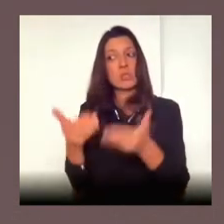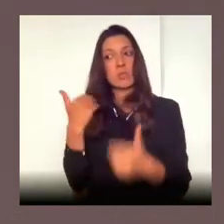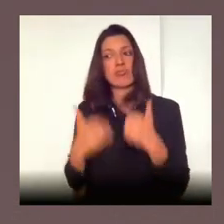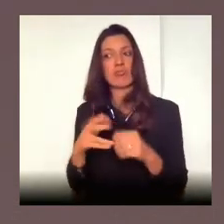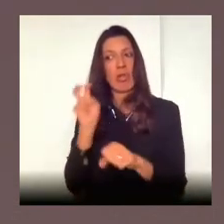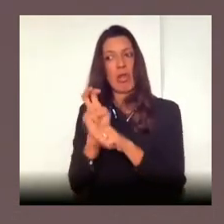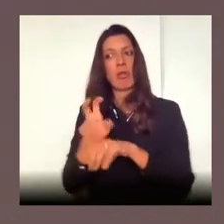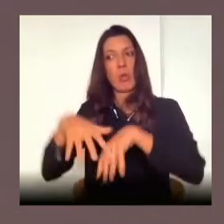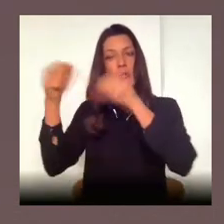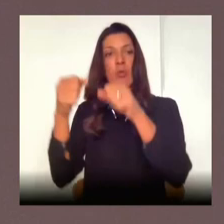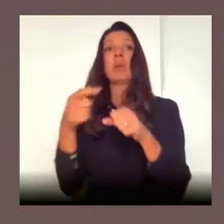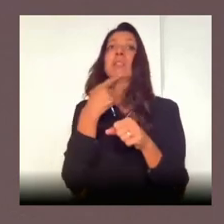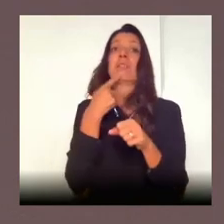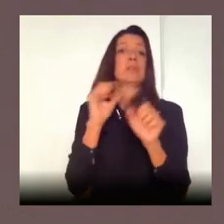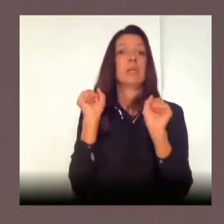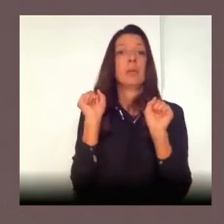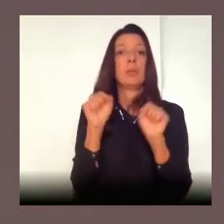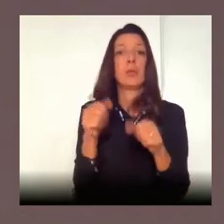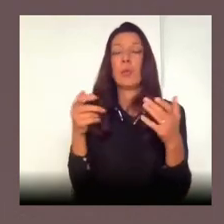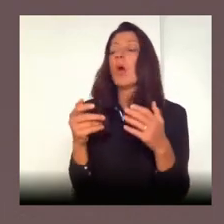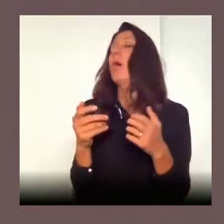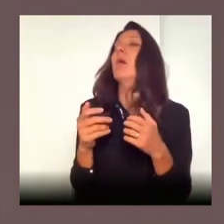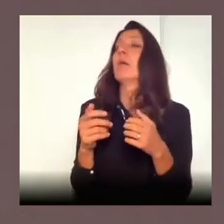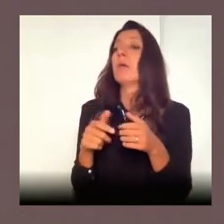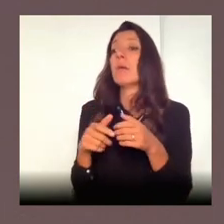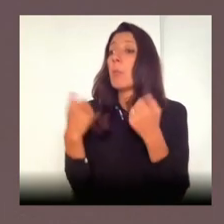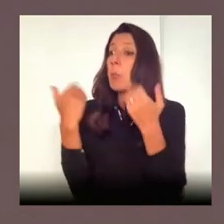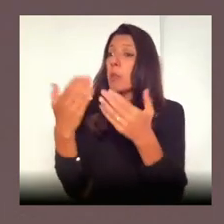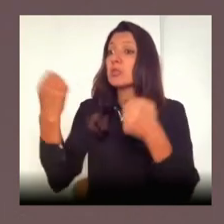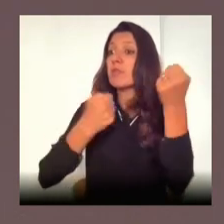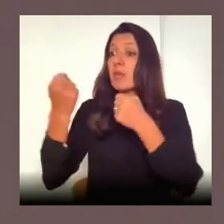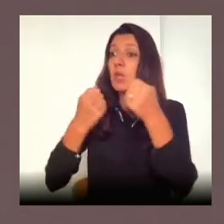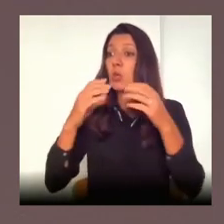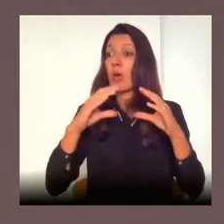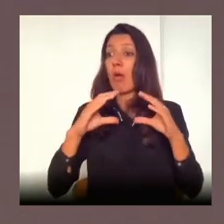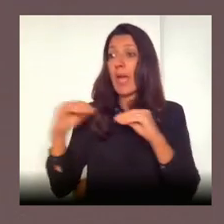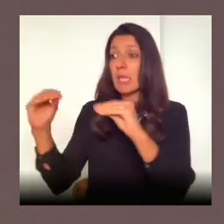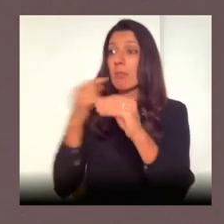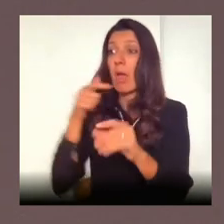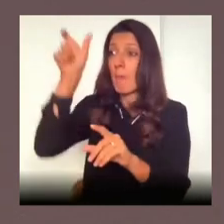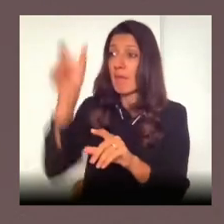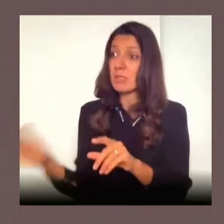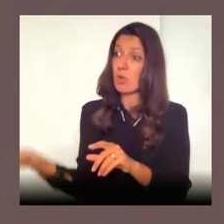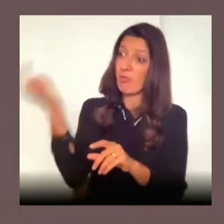c'est-à-dire qu'on va équiper, par exemple, des véhicules pour que les personnes puissent venir travailler